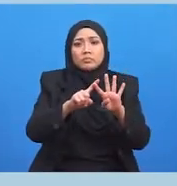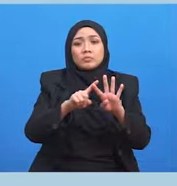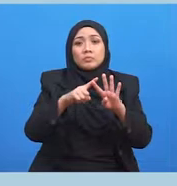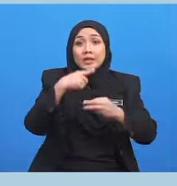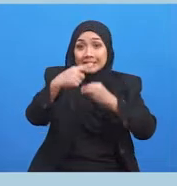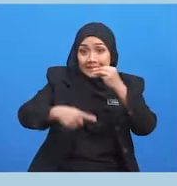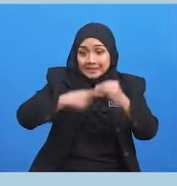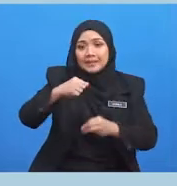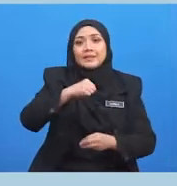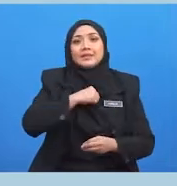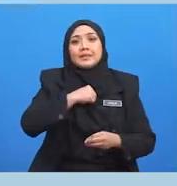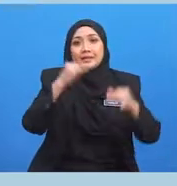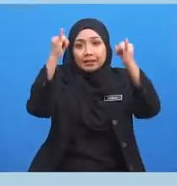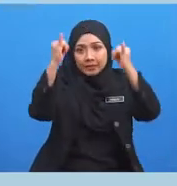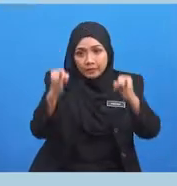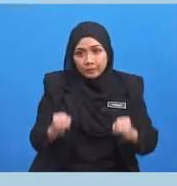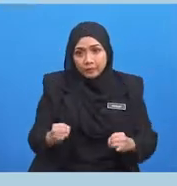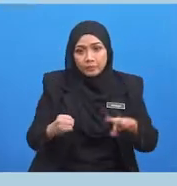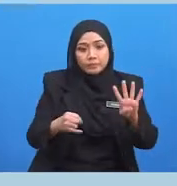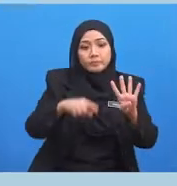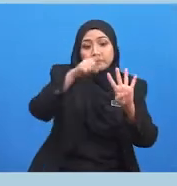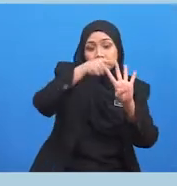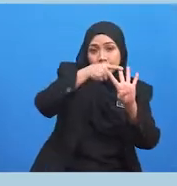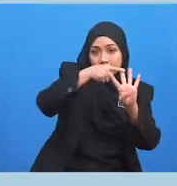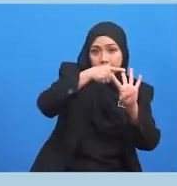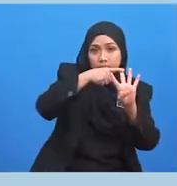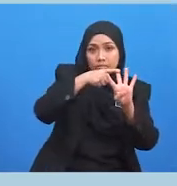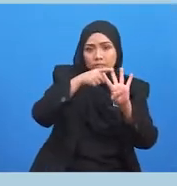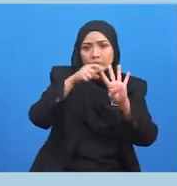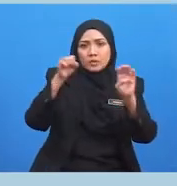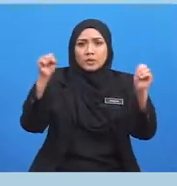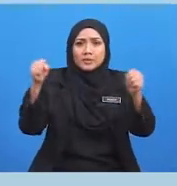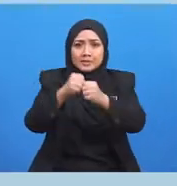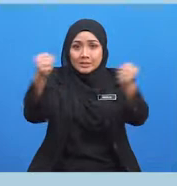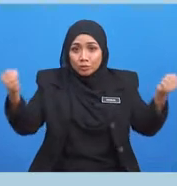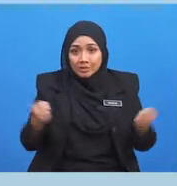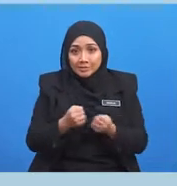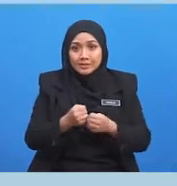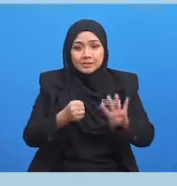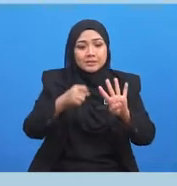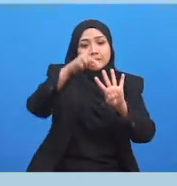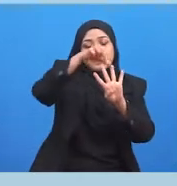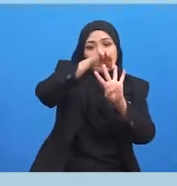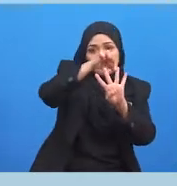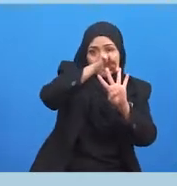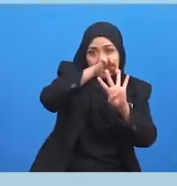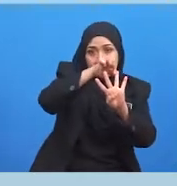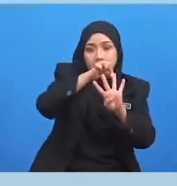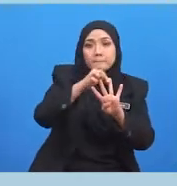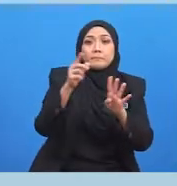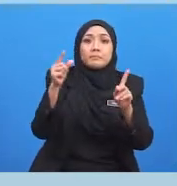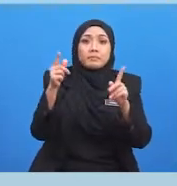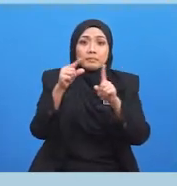individu. Yang kedua, situasi. Yang ketiga, kata kunci. Dan yang